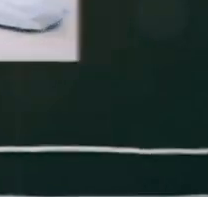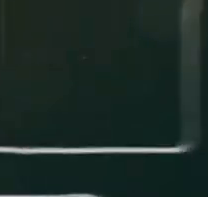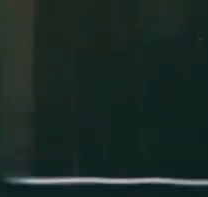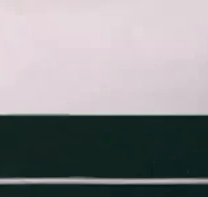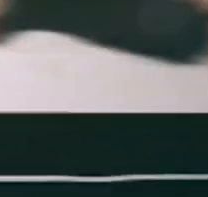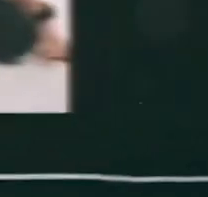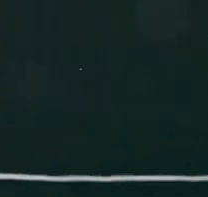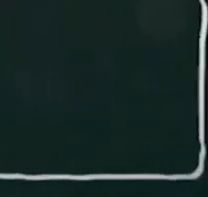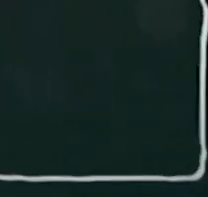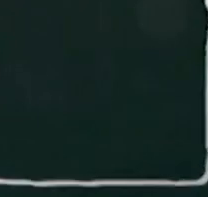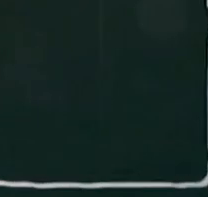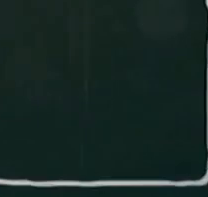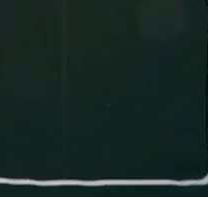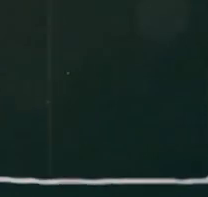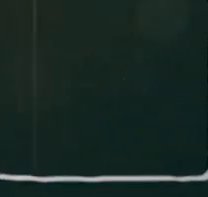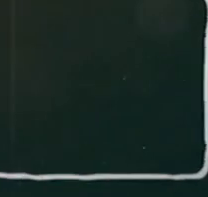hai